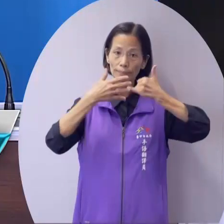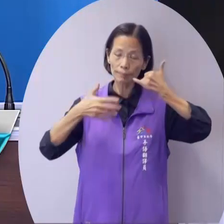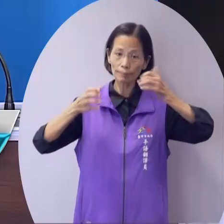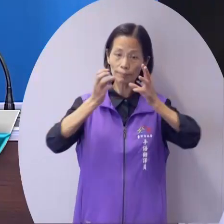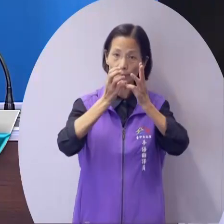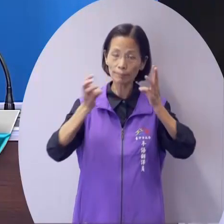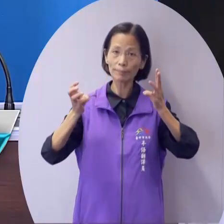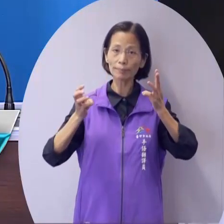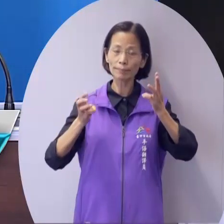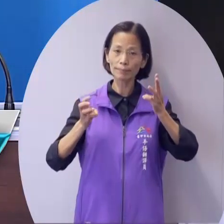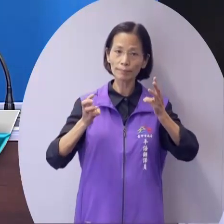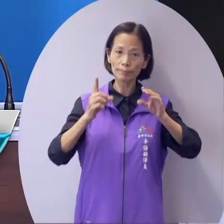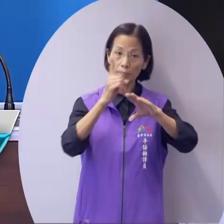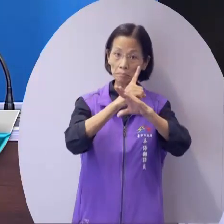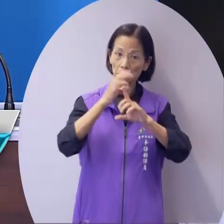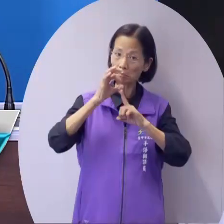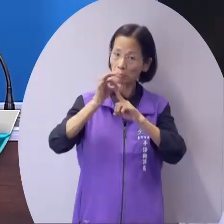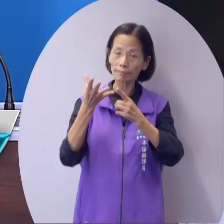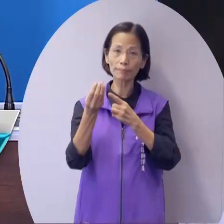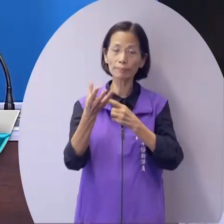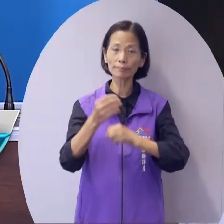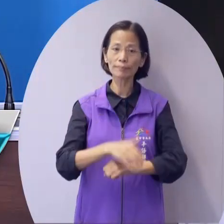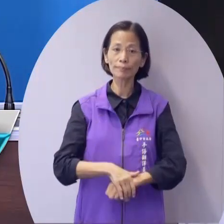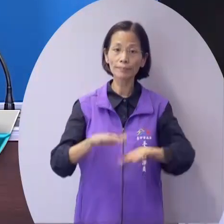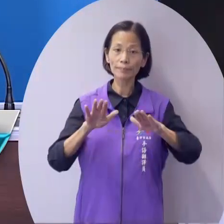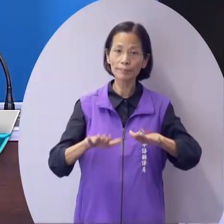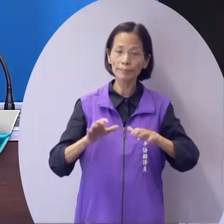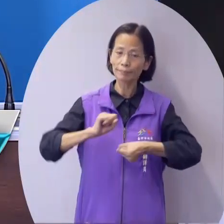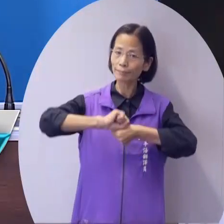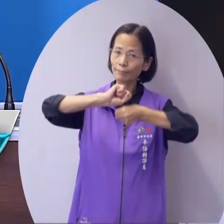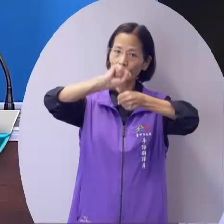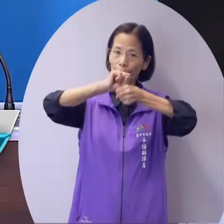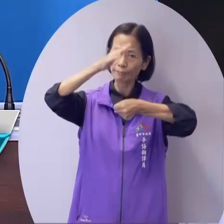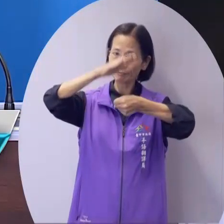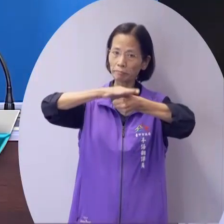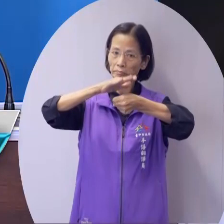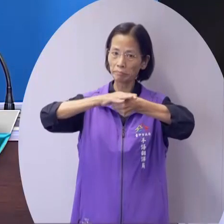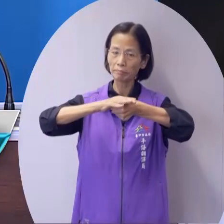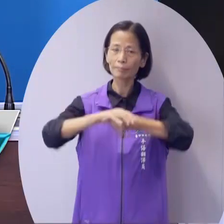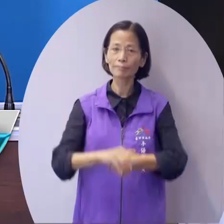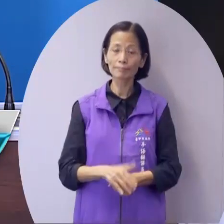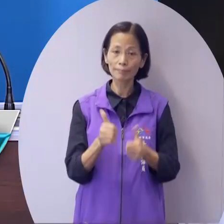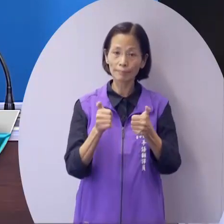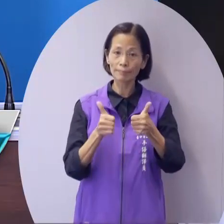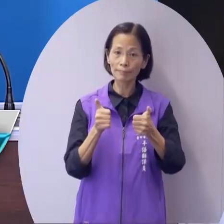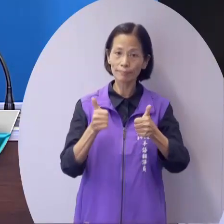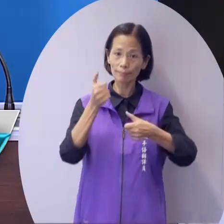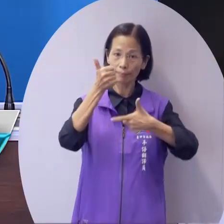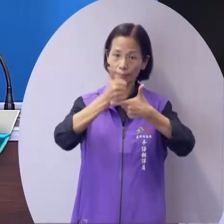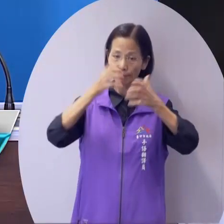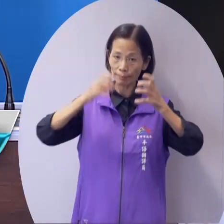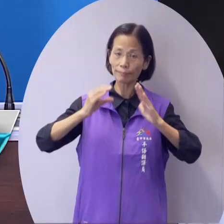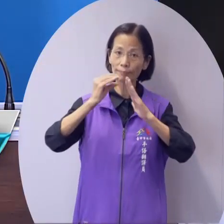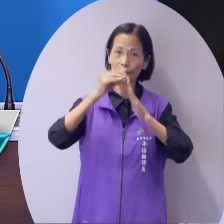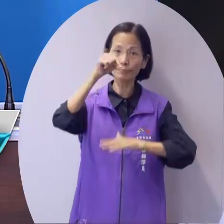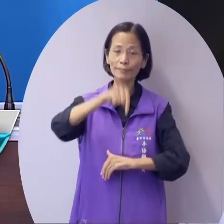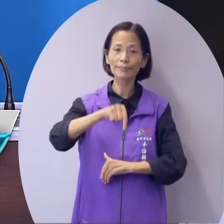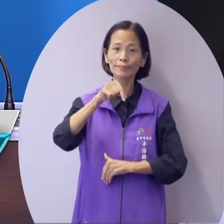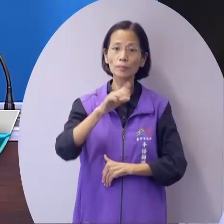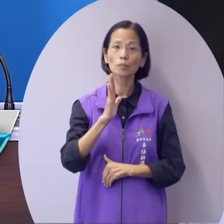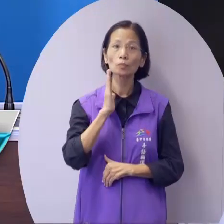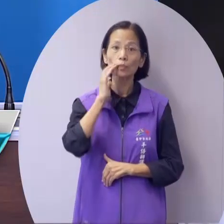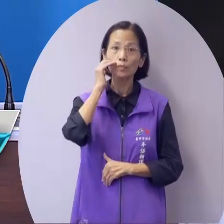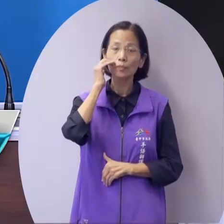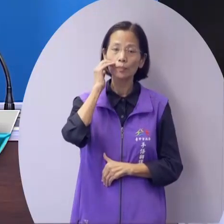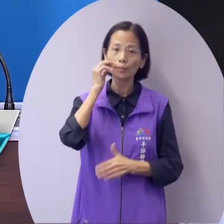尤其海线我们没有小黄公车，那我们现在把这块给补足哈，谢谢建设局。那当然这方面如果